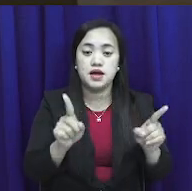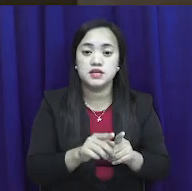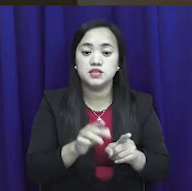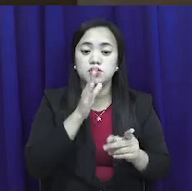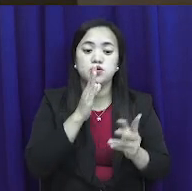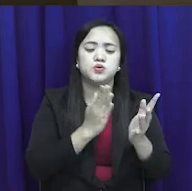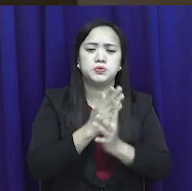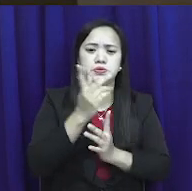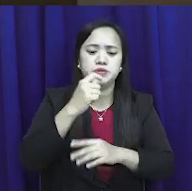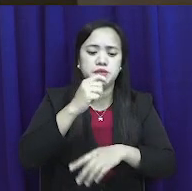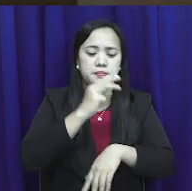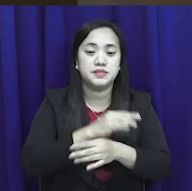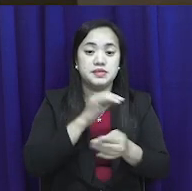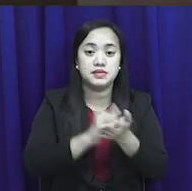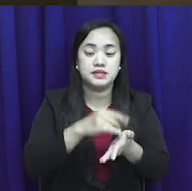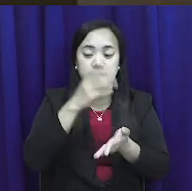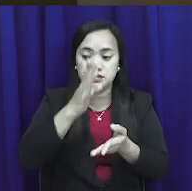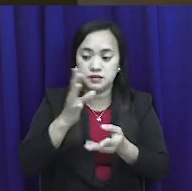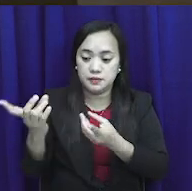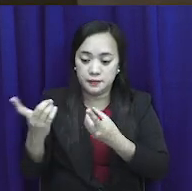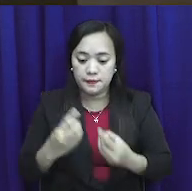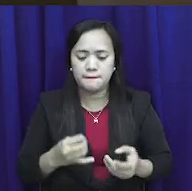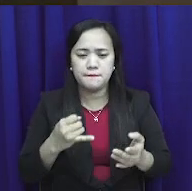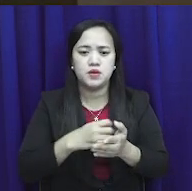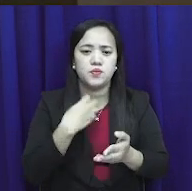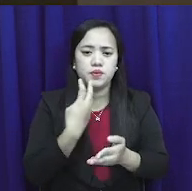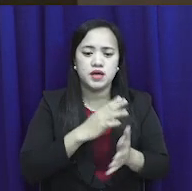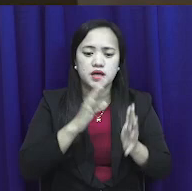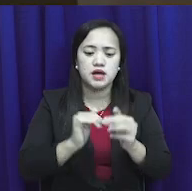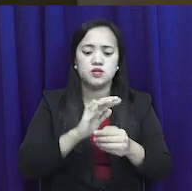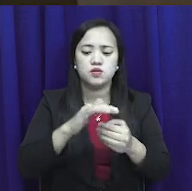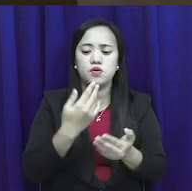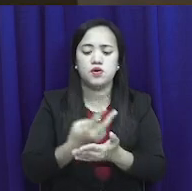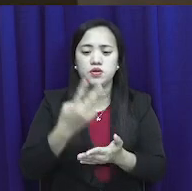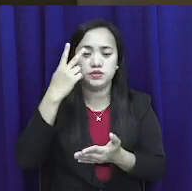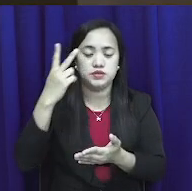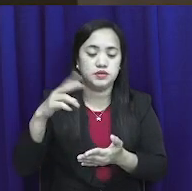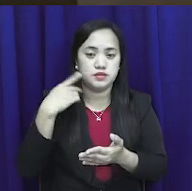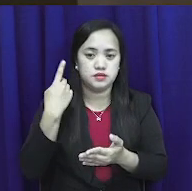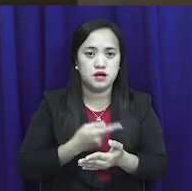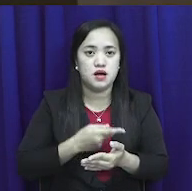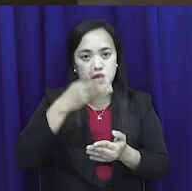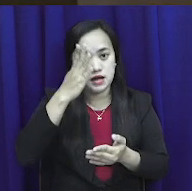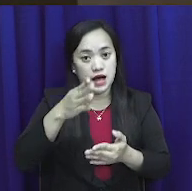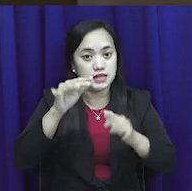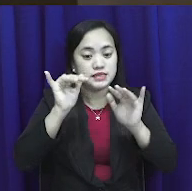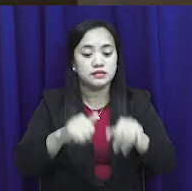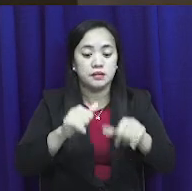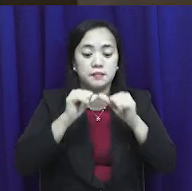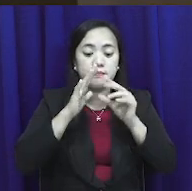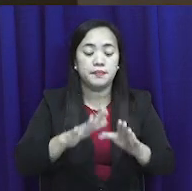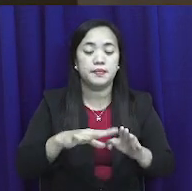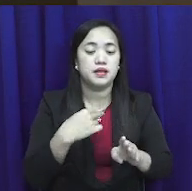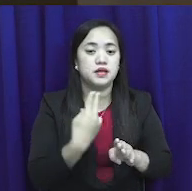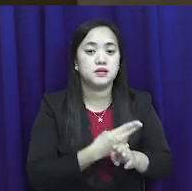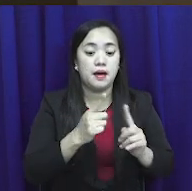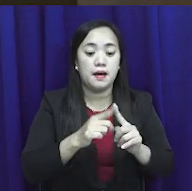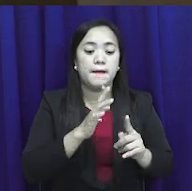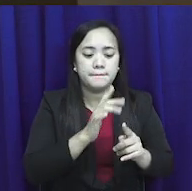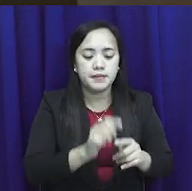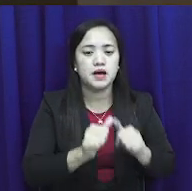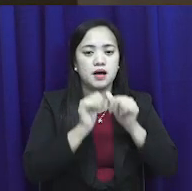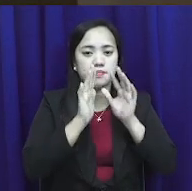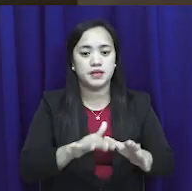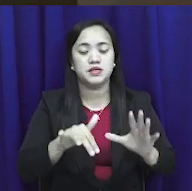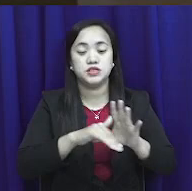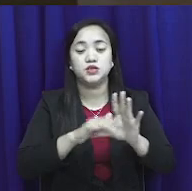the Ministry na pini-pm niya doon natin makikita na doon tayo pagpapalain also be a blessing doun sa